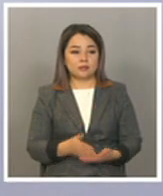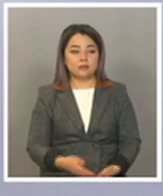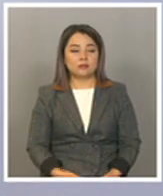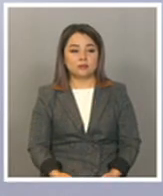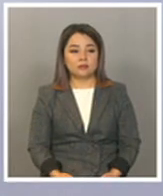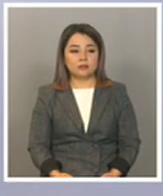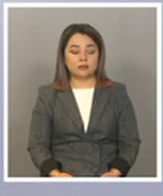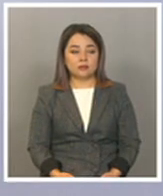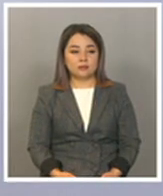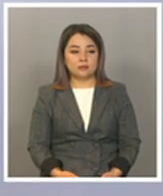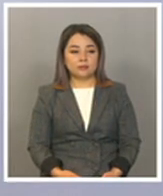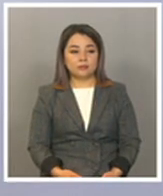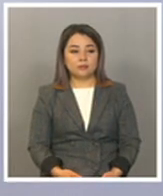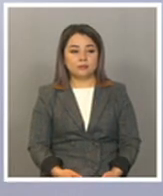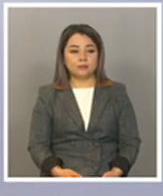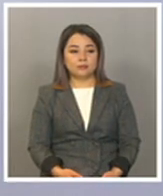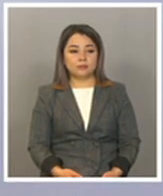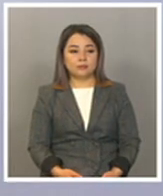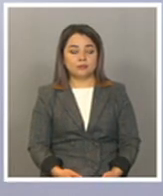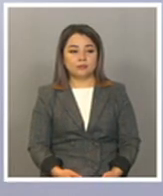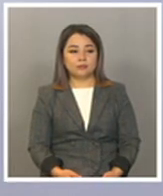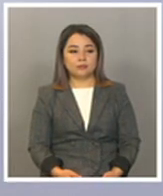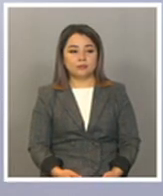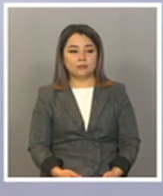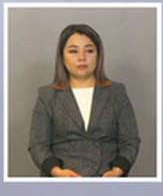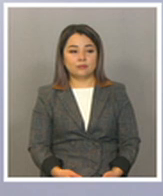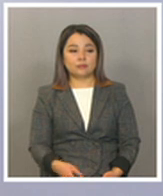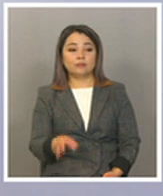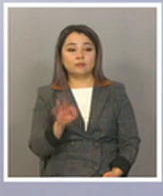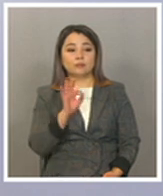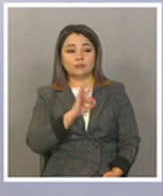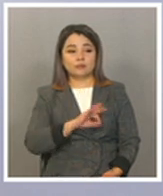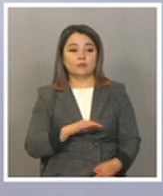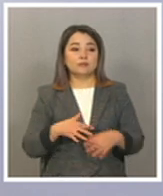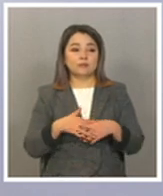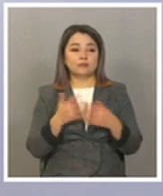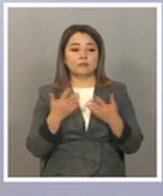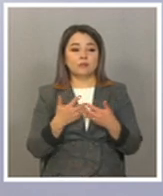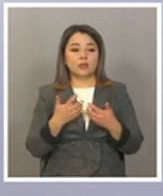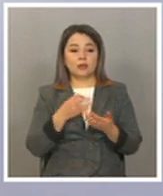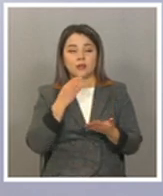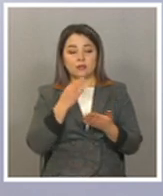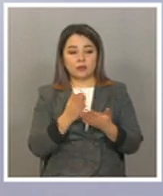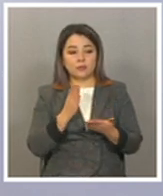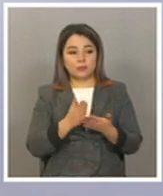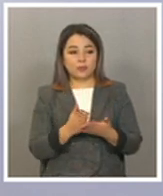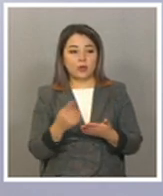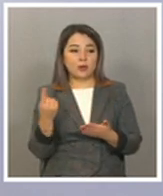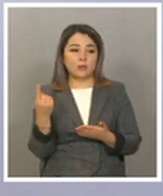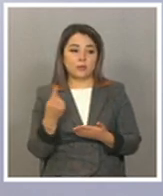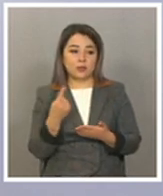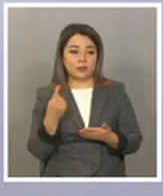оқушылар, мына түрдегі тапсырманы орындайық. Тиімді тәсілмен есептеңіз. Бірінші,